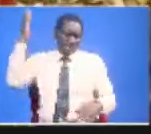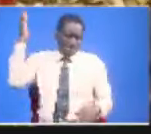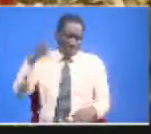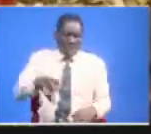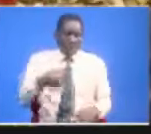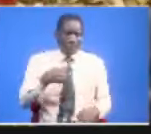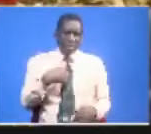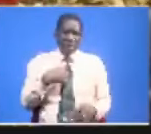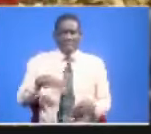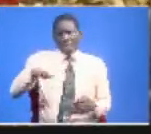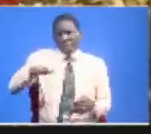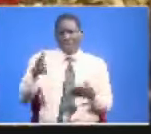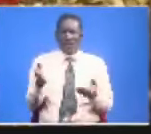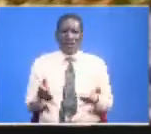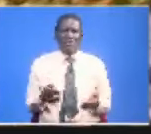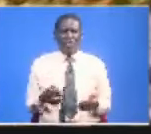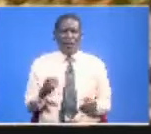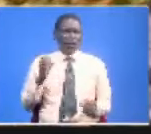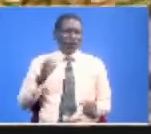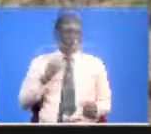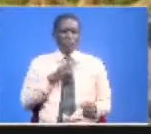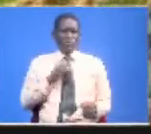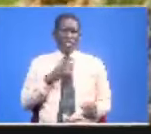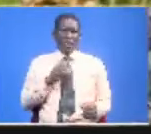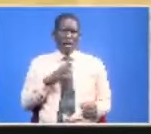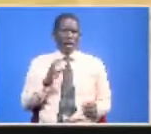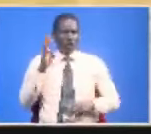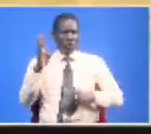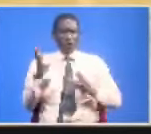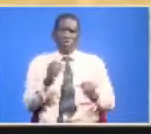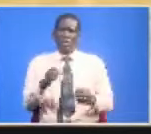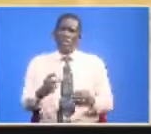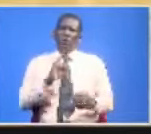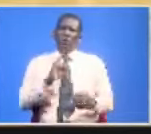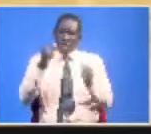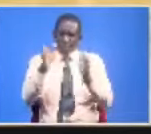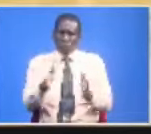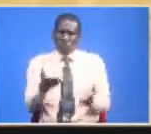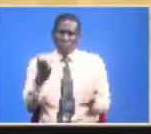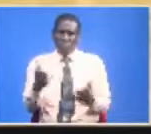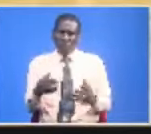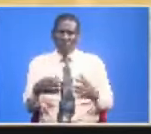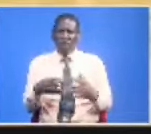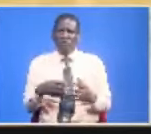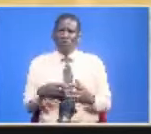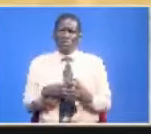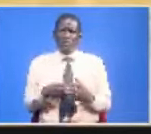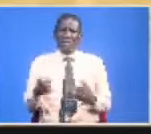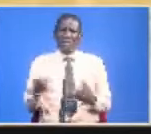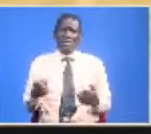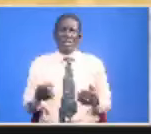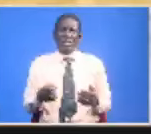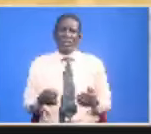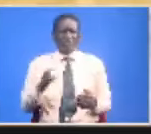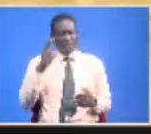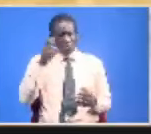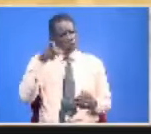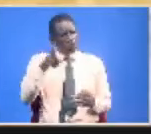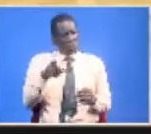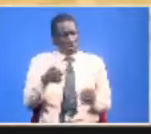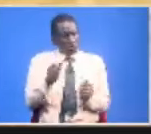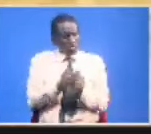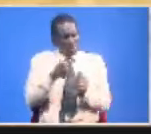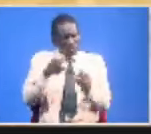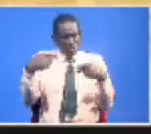kijiwa. Kilichosalia sasa ni kiwewe na kijibaridi. Ukitaja tu mtu ati pengine tunaanza kushusha kama ni wewe umekuwa